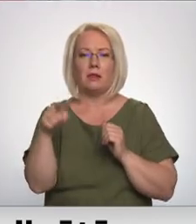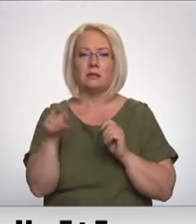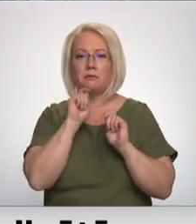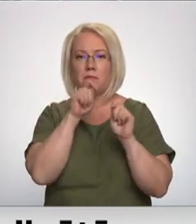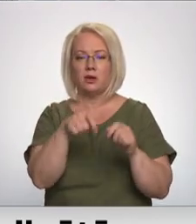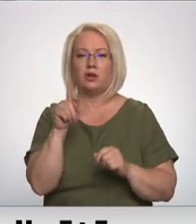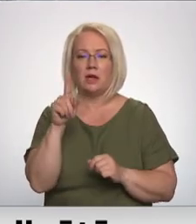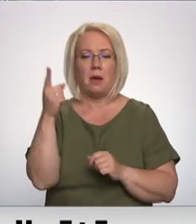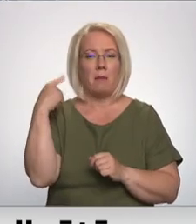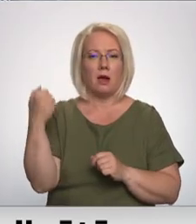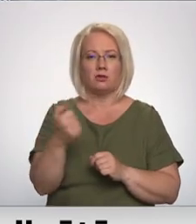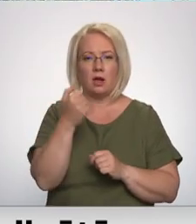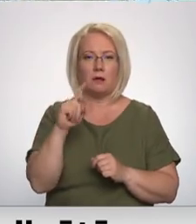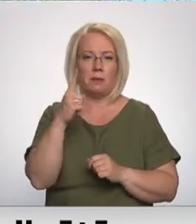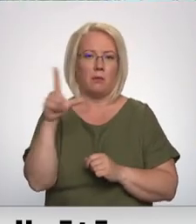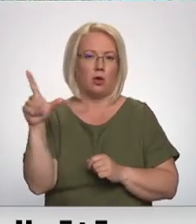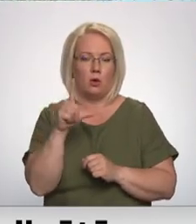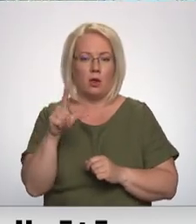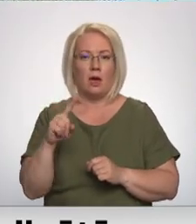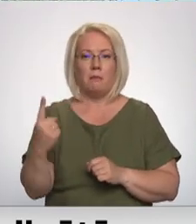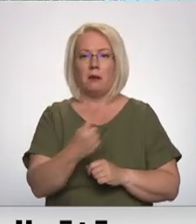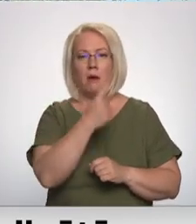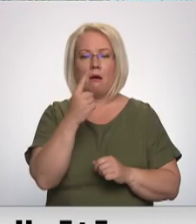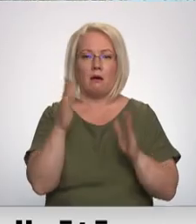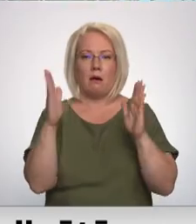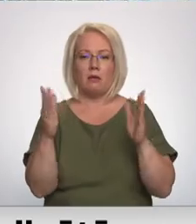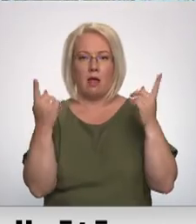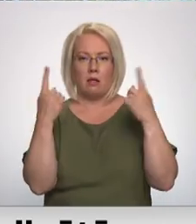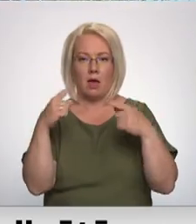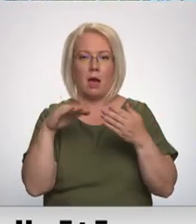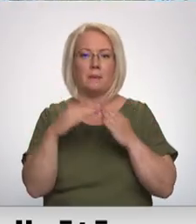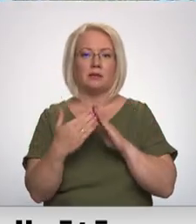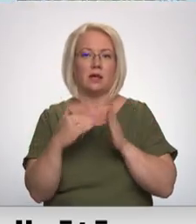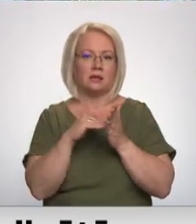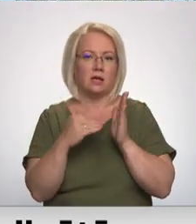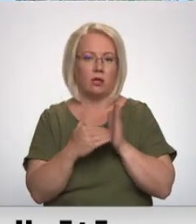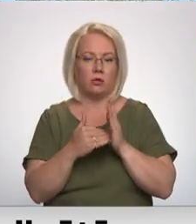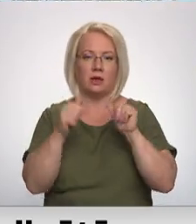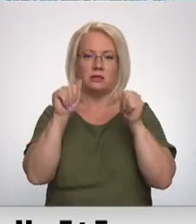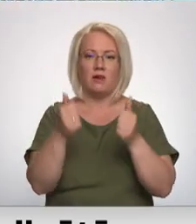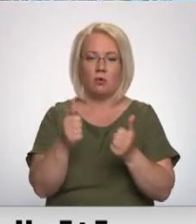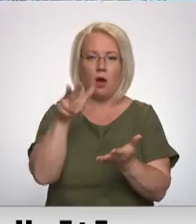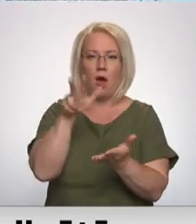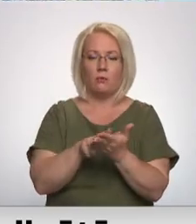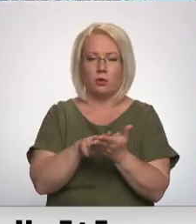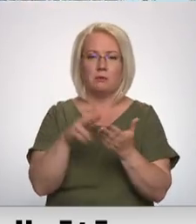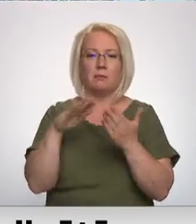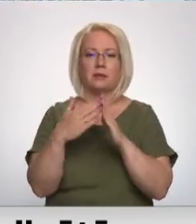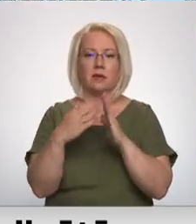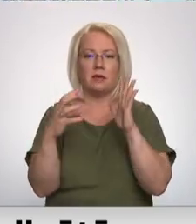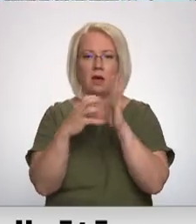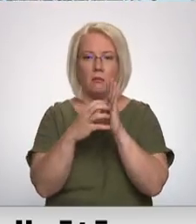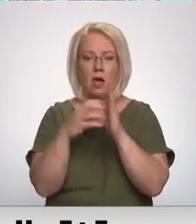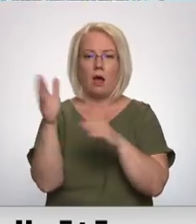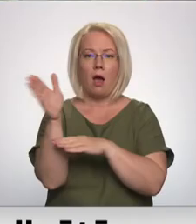tikai pagājušā gada 1. Jūlijā. Pirmā gada laikā esot pilsētas statusā, izveidots un apstiprināts pilsētas ģerbonis, karoks